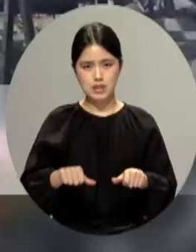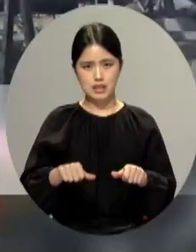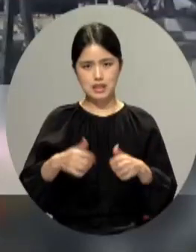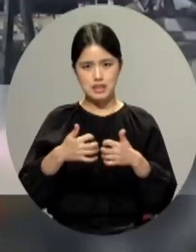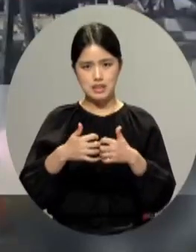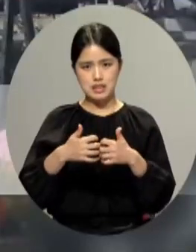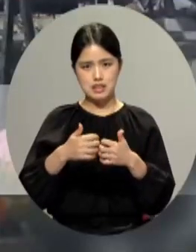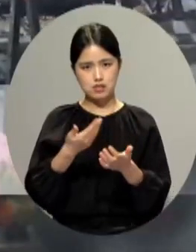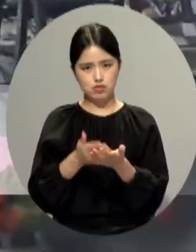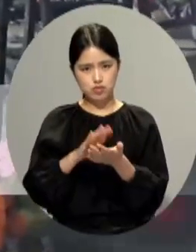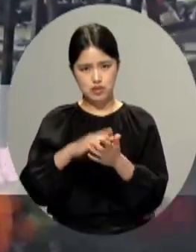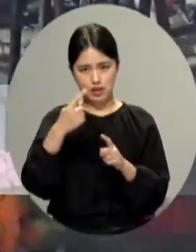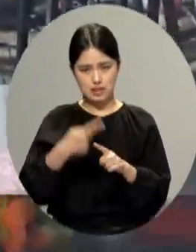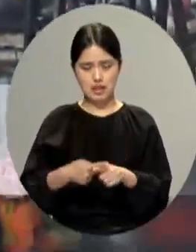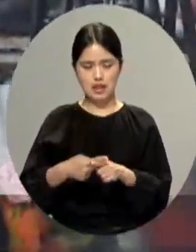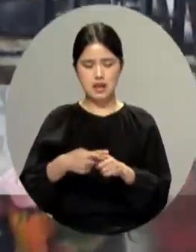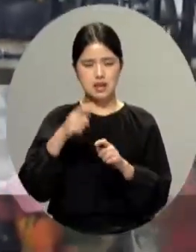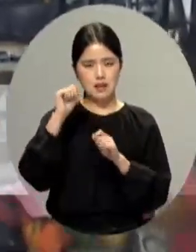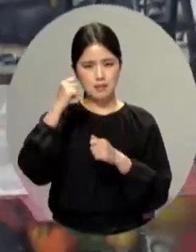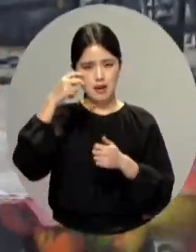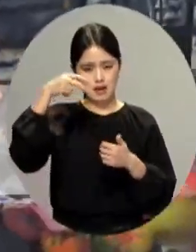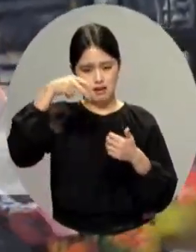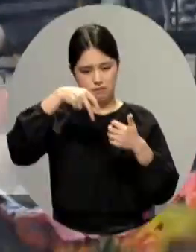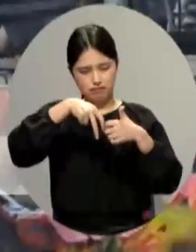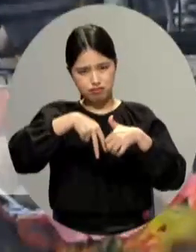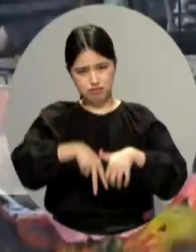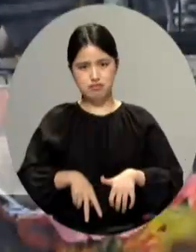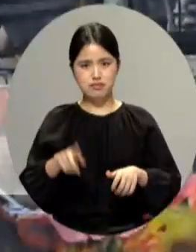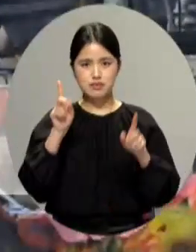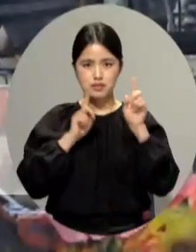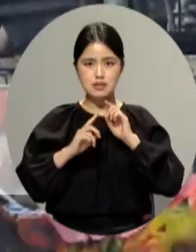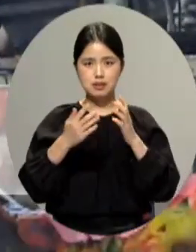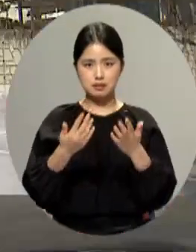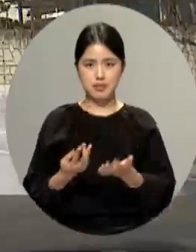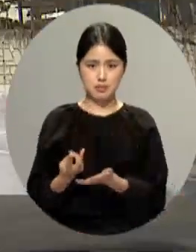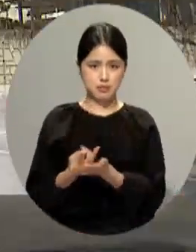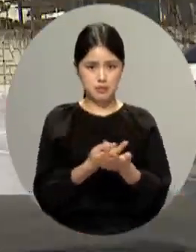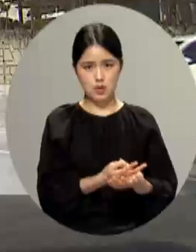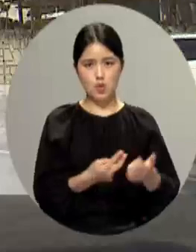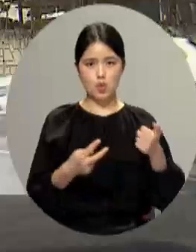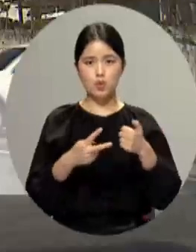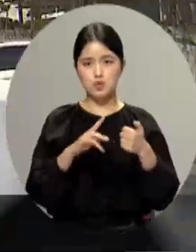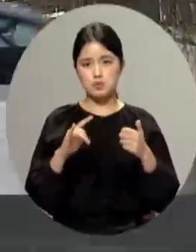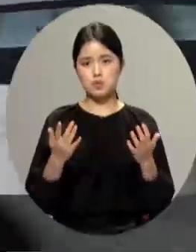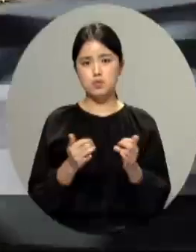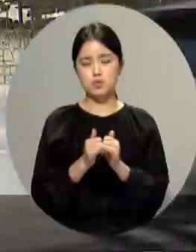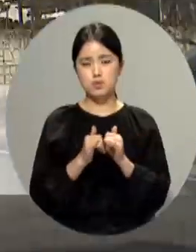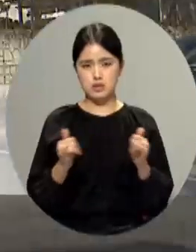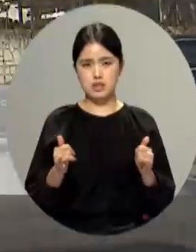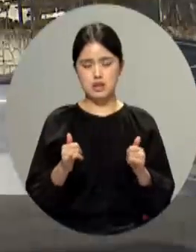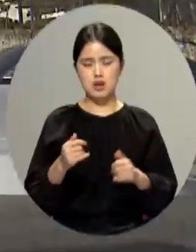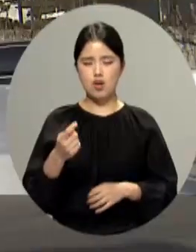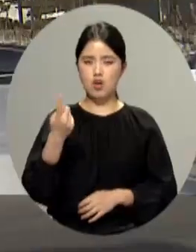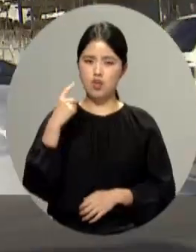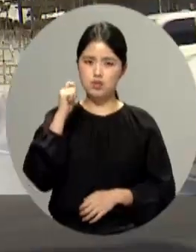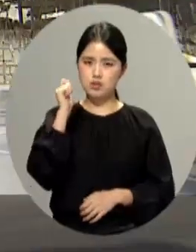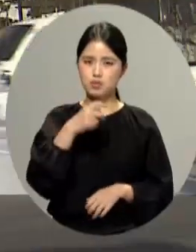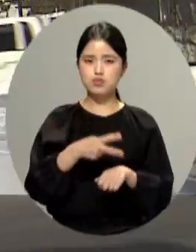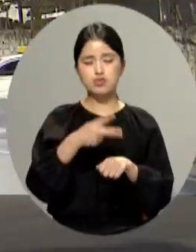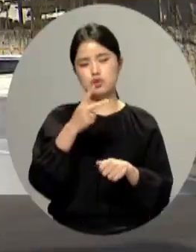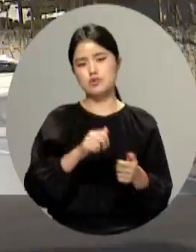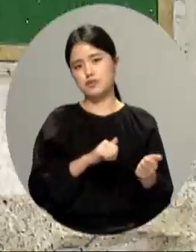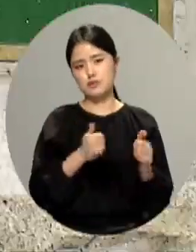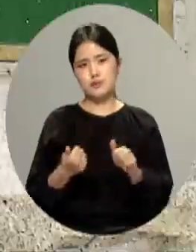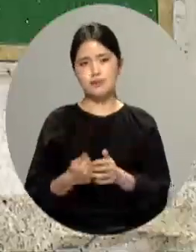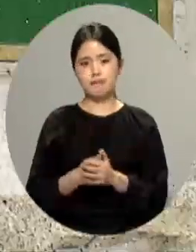두 다리를 크게 다쳐 병원으로 옮겨졌던 50대 하도급 업체 노동자가 어제 새벽 2시쯤 끝내 숨졌습니다.